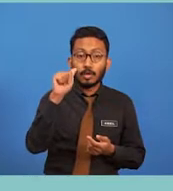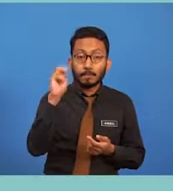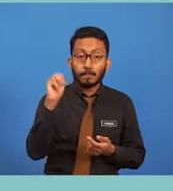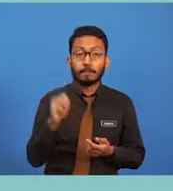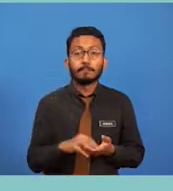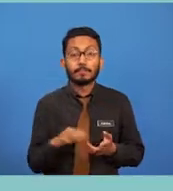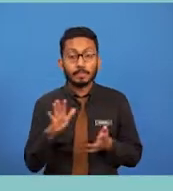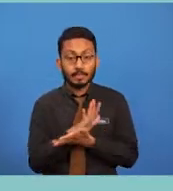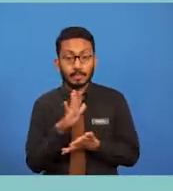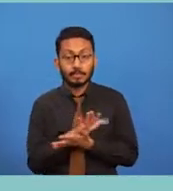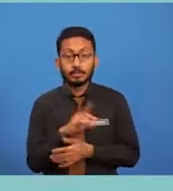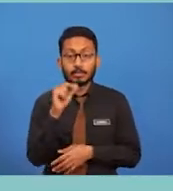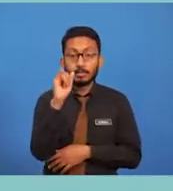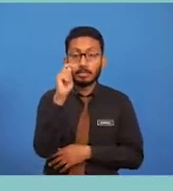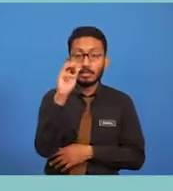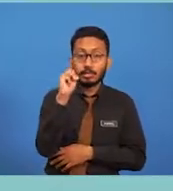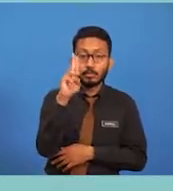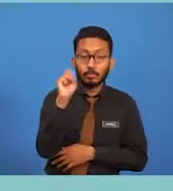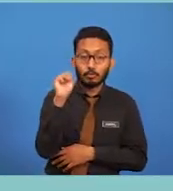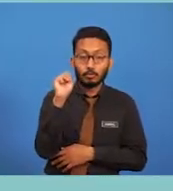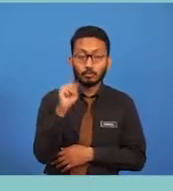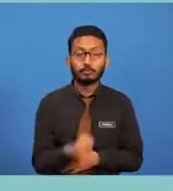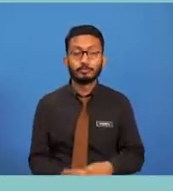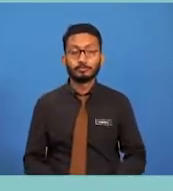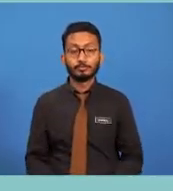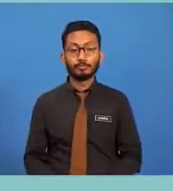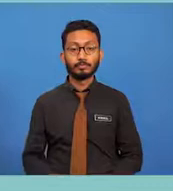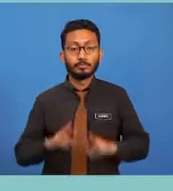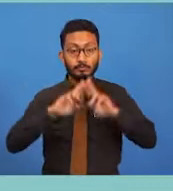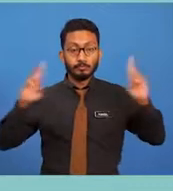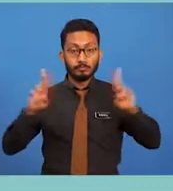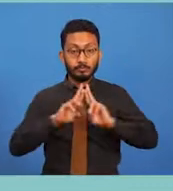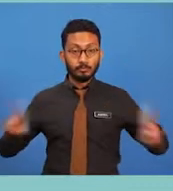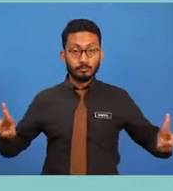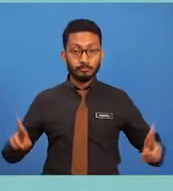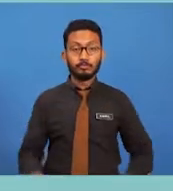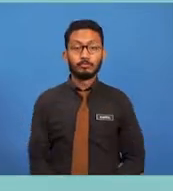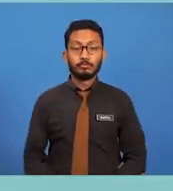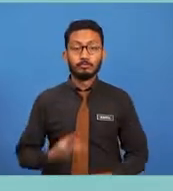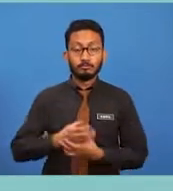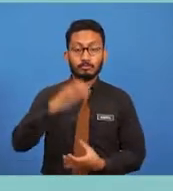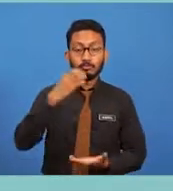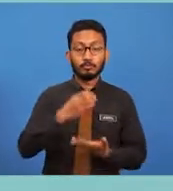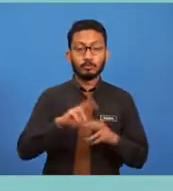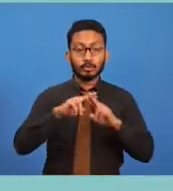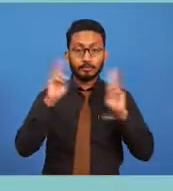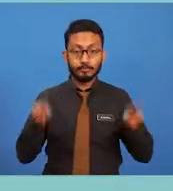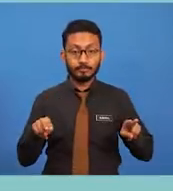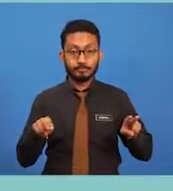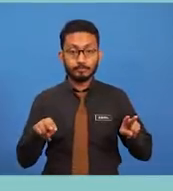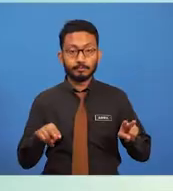Tabung uji dan rak tabung uji adalah radas-radas yang diperlukan.